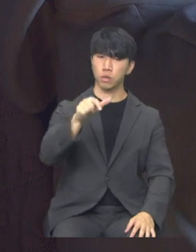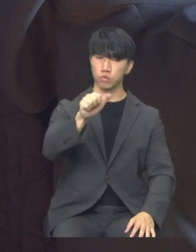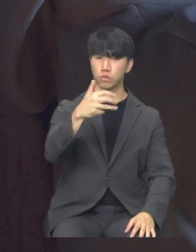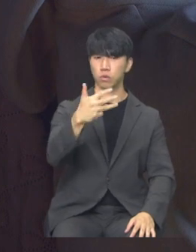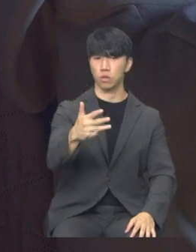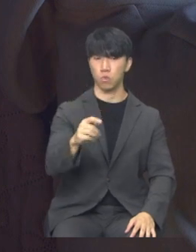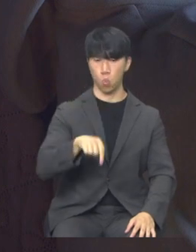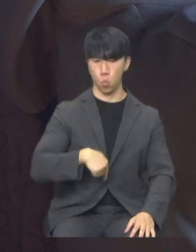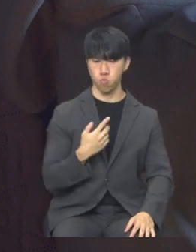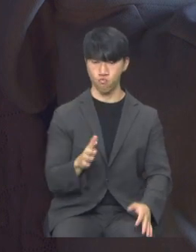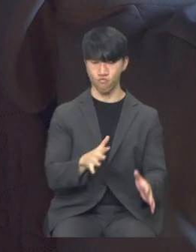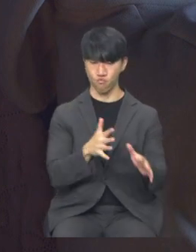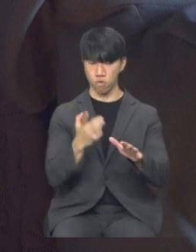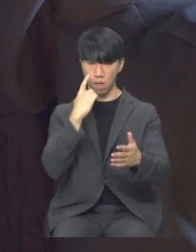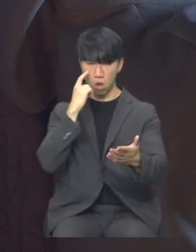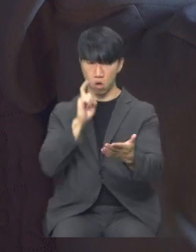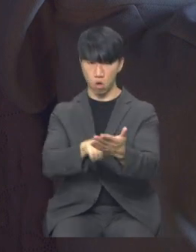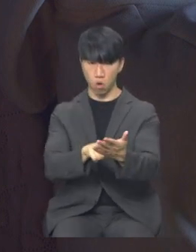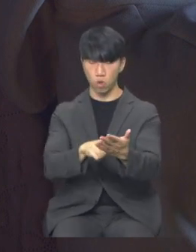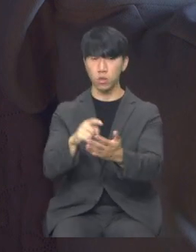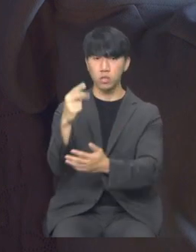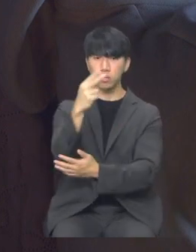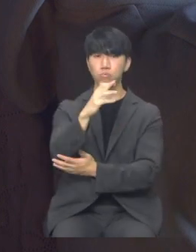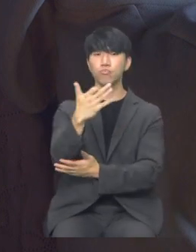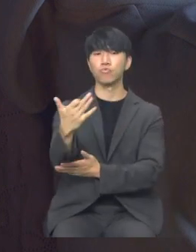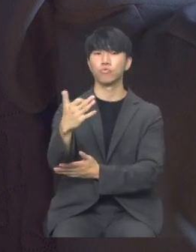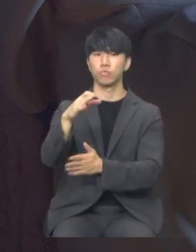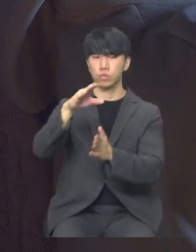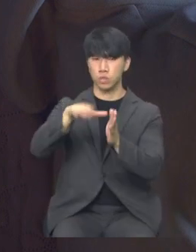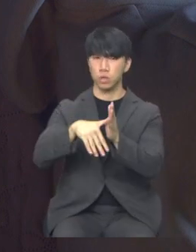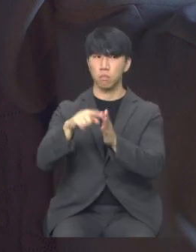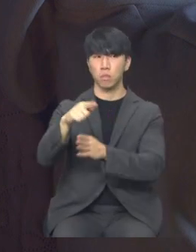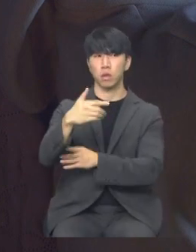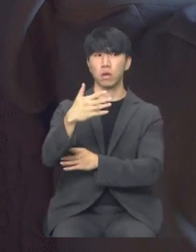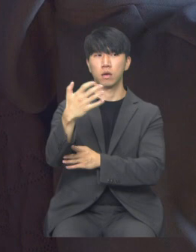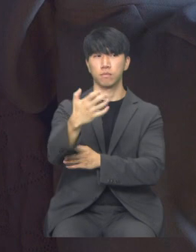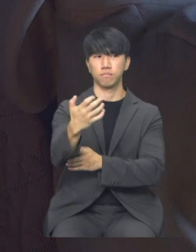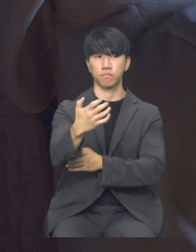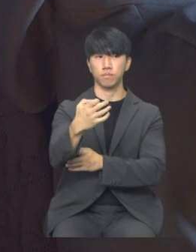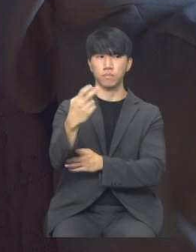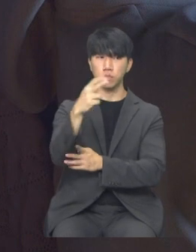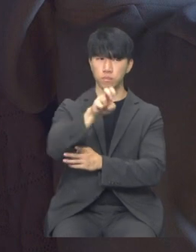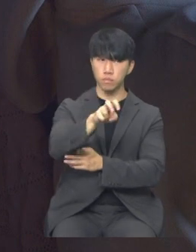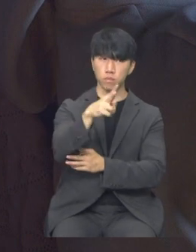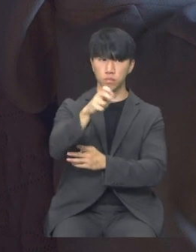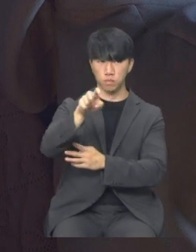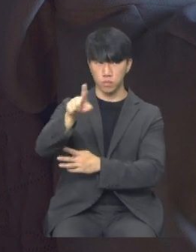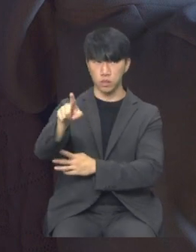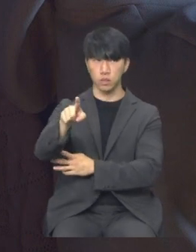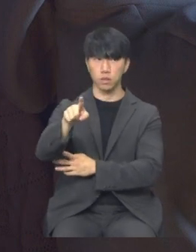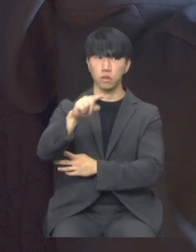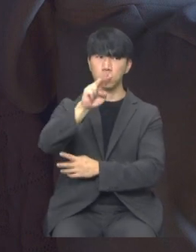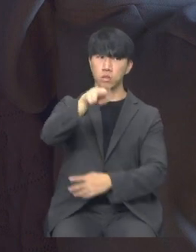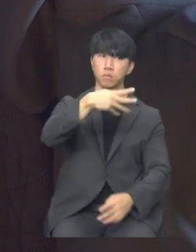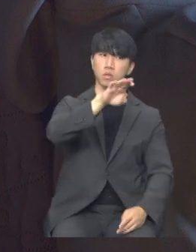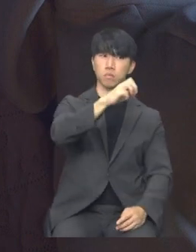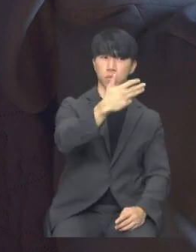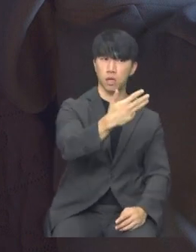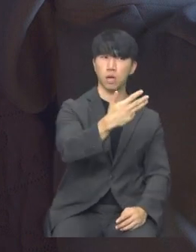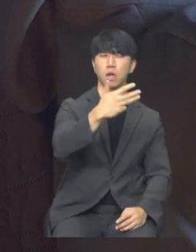채 발견됐는데 2019년에는 190명, 2020년과 2021년에는